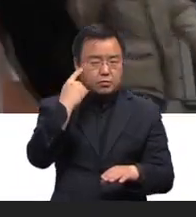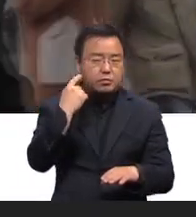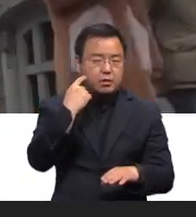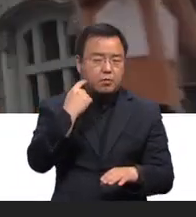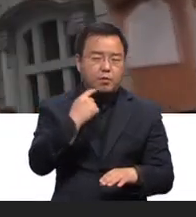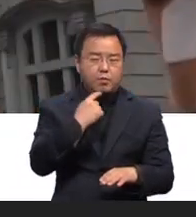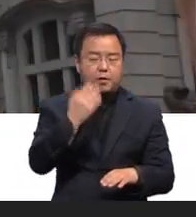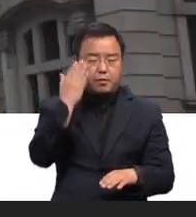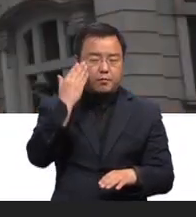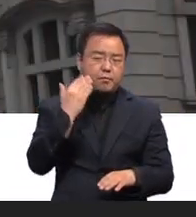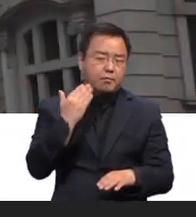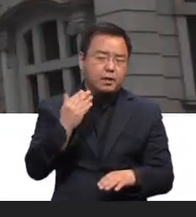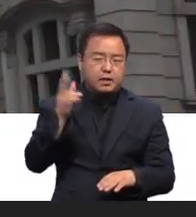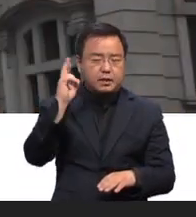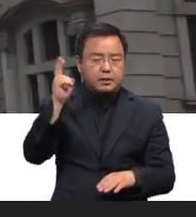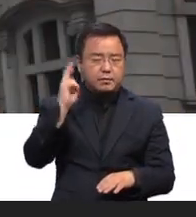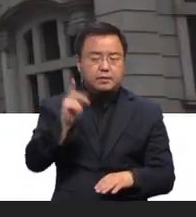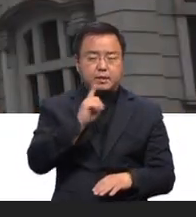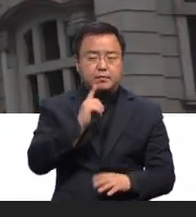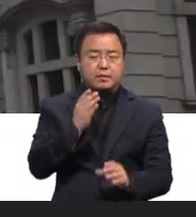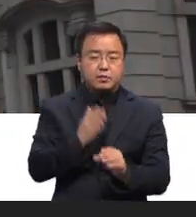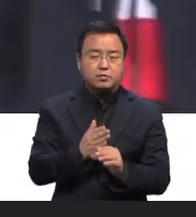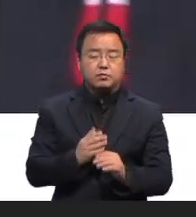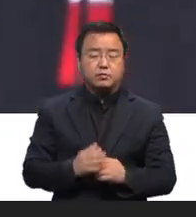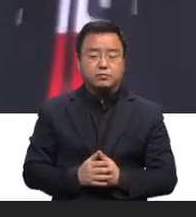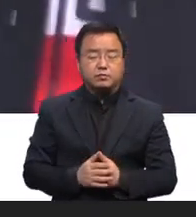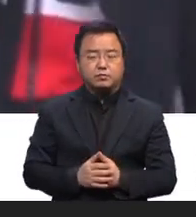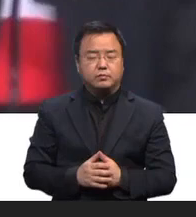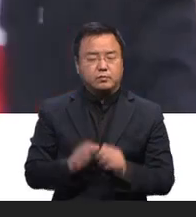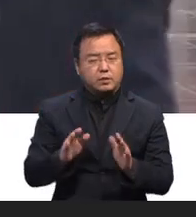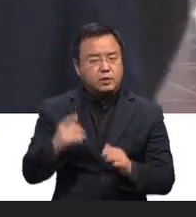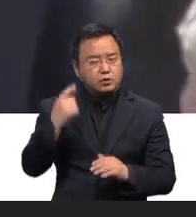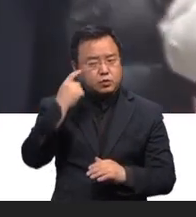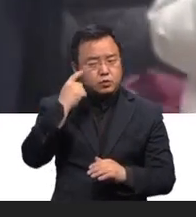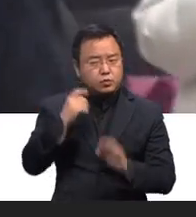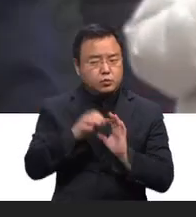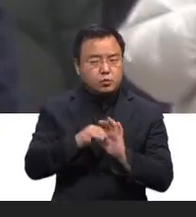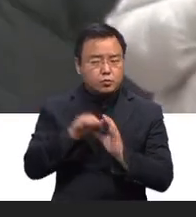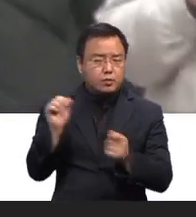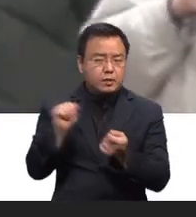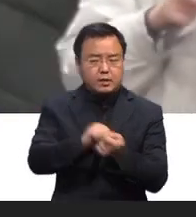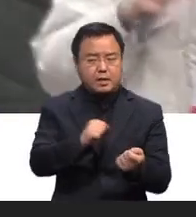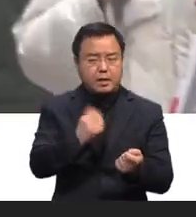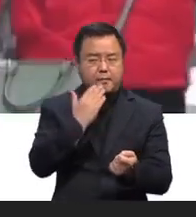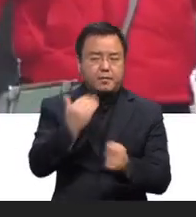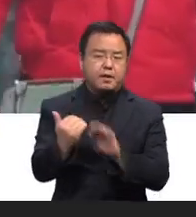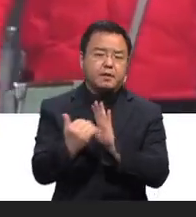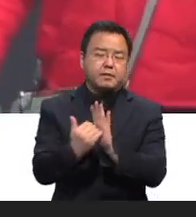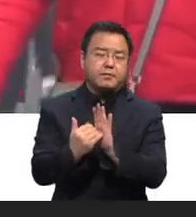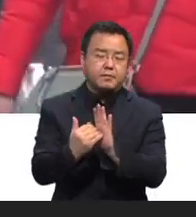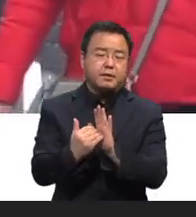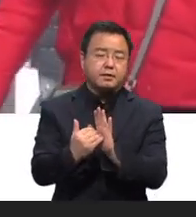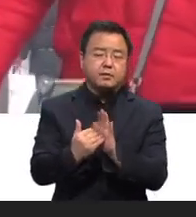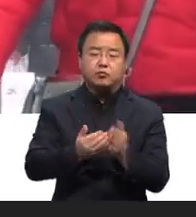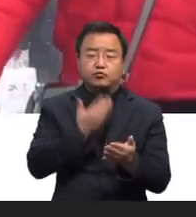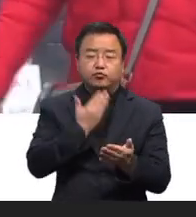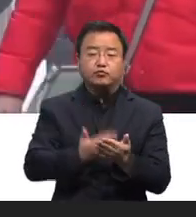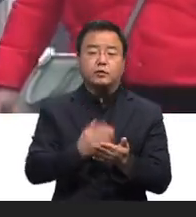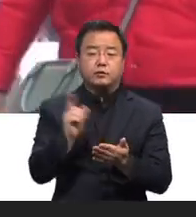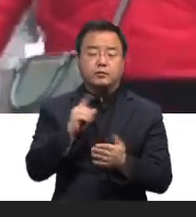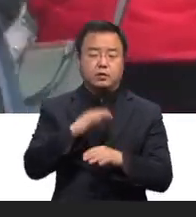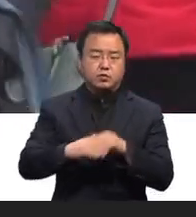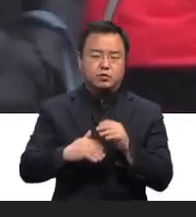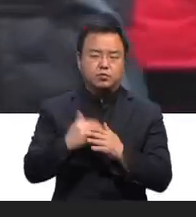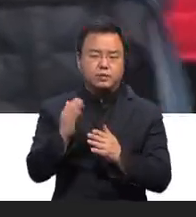위치로 가져갔을 가능성을 배제할 수 없는 것이죠 그래서 이런 눈을 통한 전염 의 위험성을 막는 데도 역시 손 시기 단 손으로